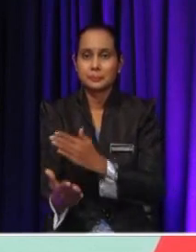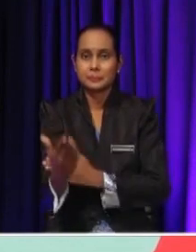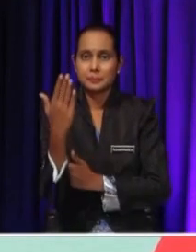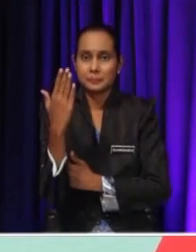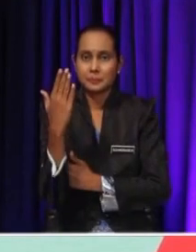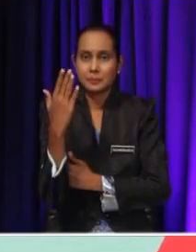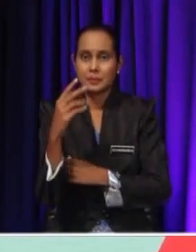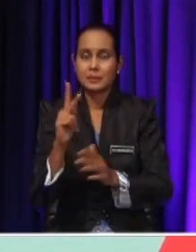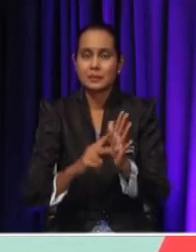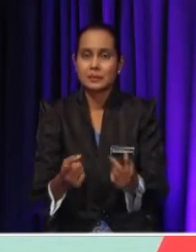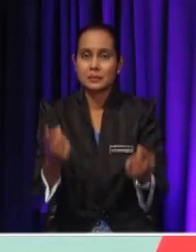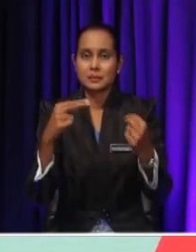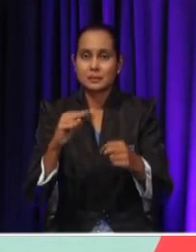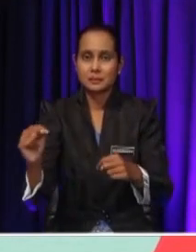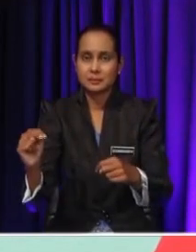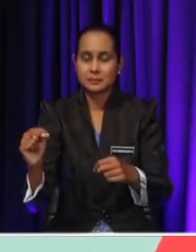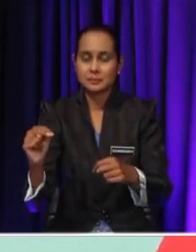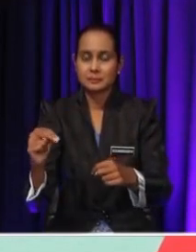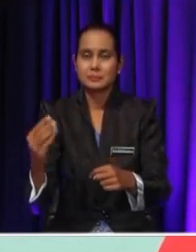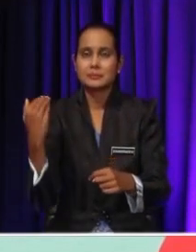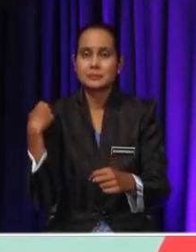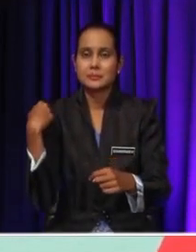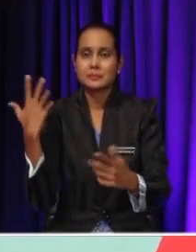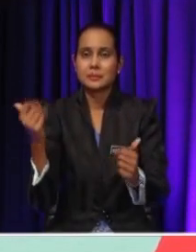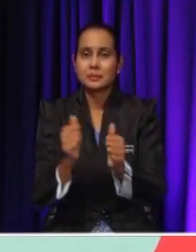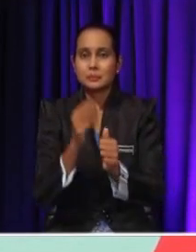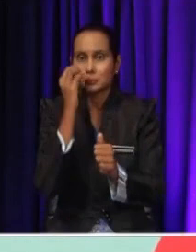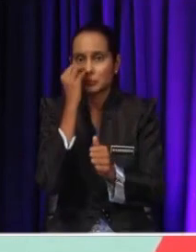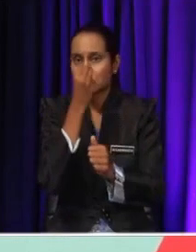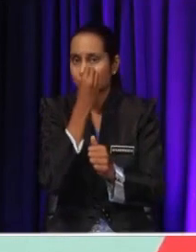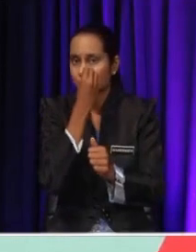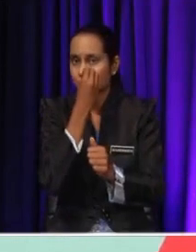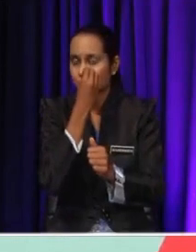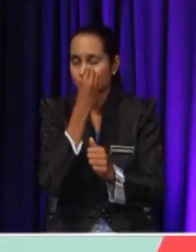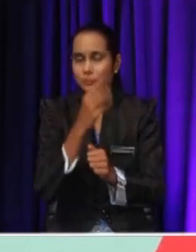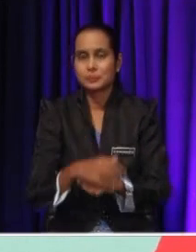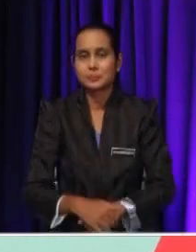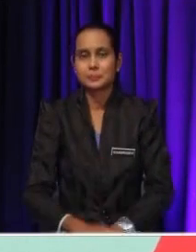disambut oleh Wangi Bunga Kamboja lambang sebagai mewakili